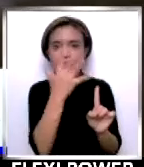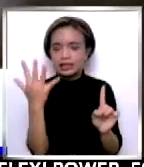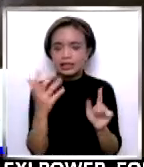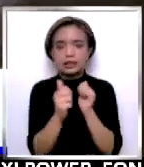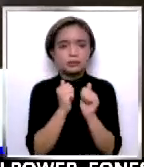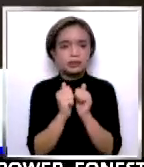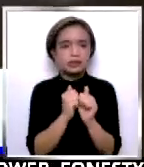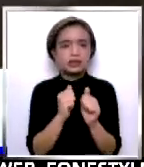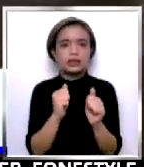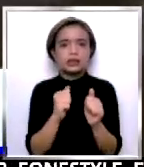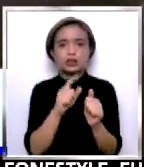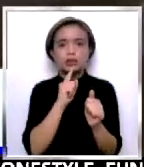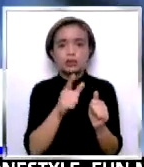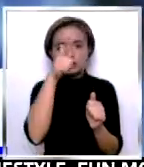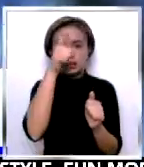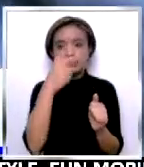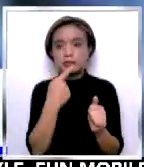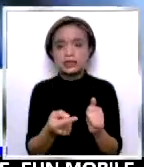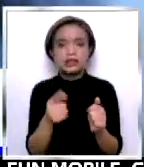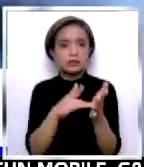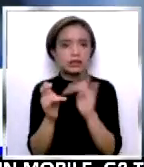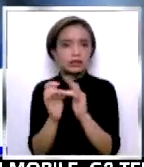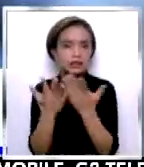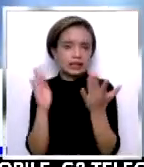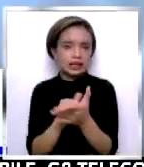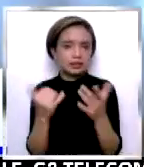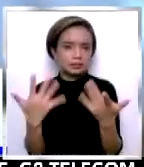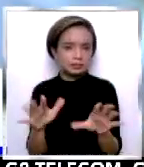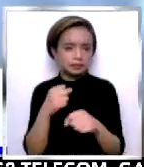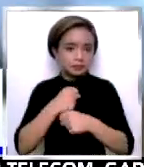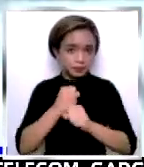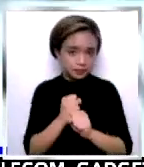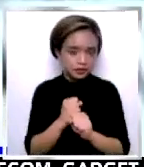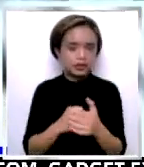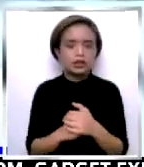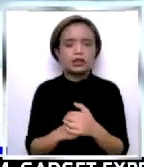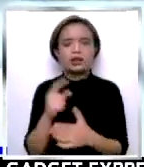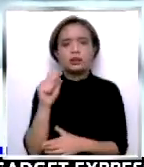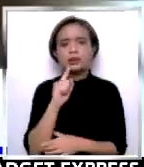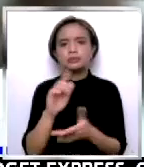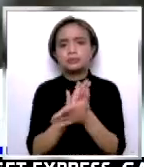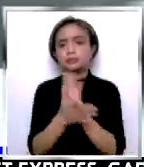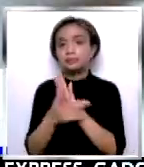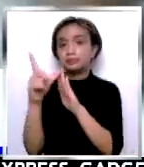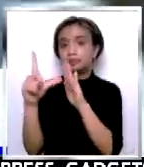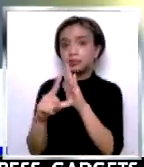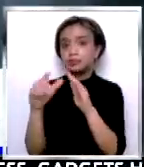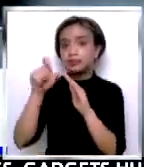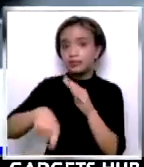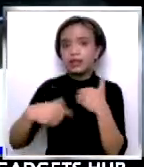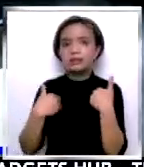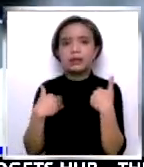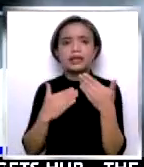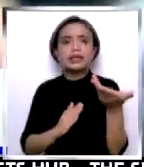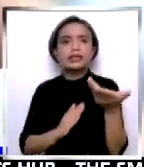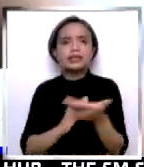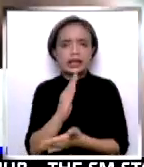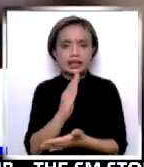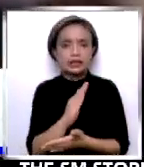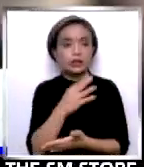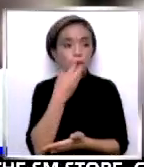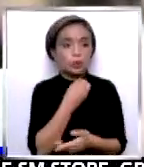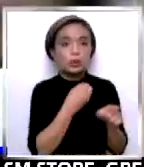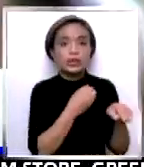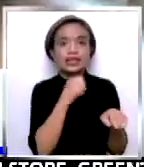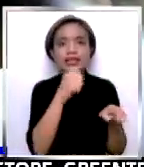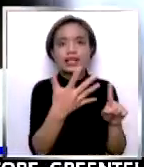Diyos ayon sa Biblia. Kabilang sa mga probisyon ng panukala ay ang pagsasabatas na may karapatan dapat ang isang heterosexual na magpahayag sa